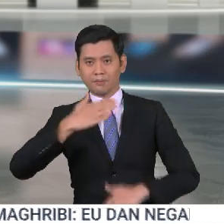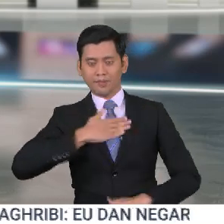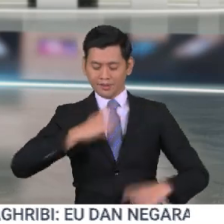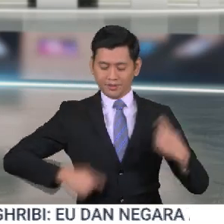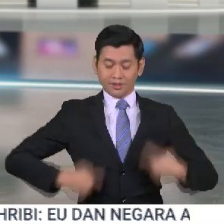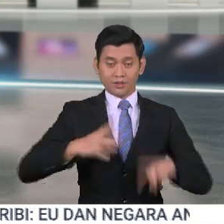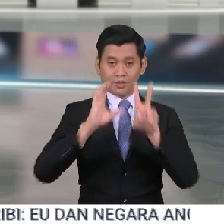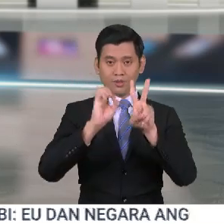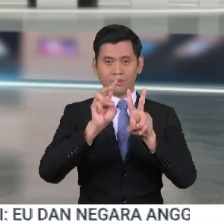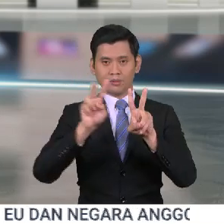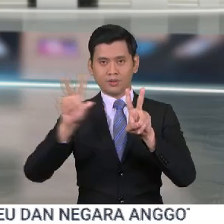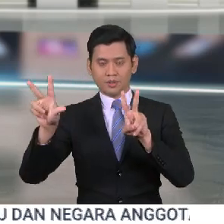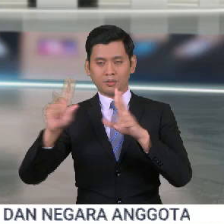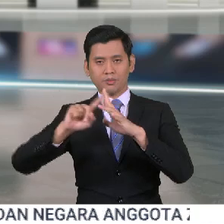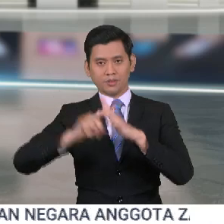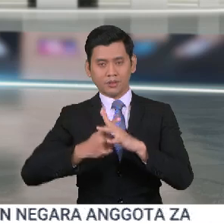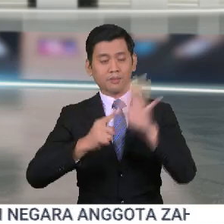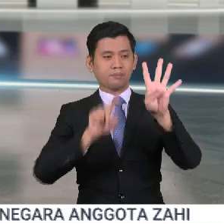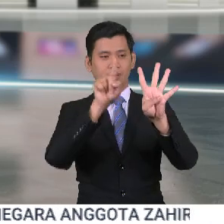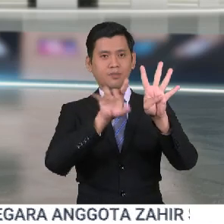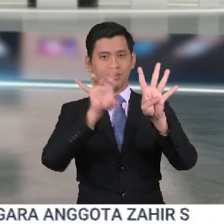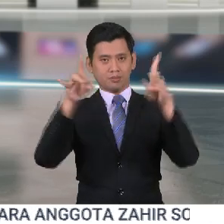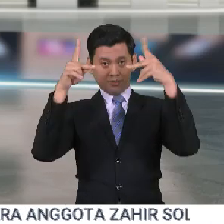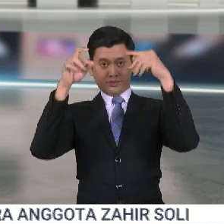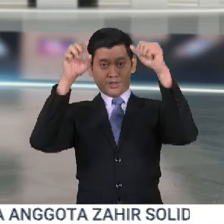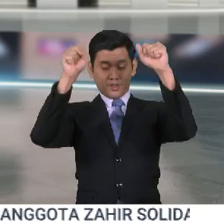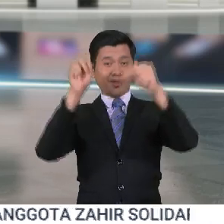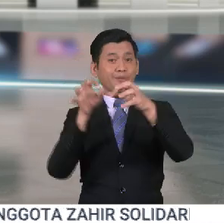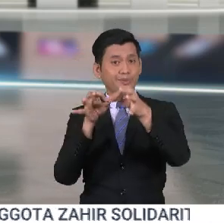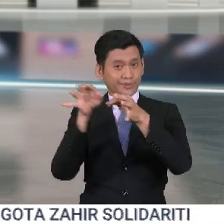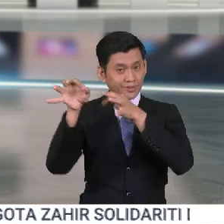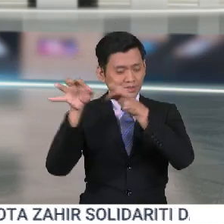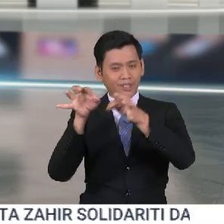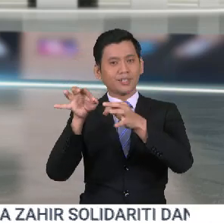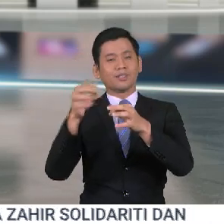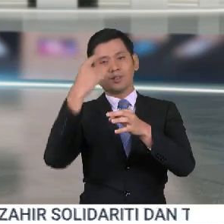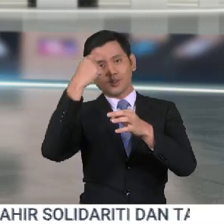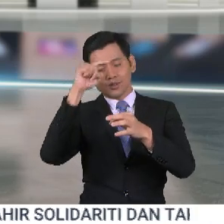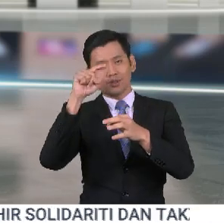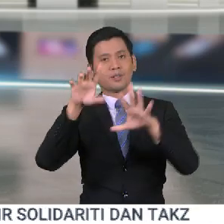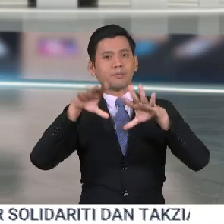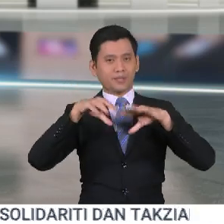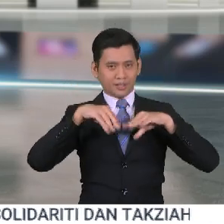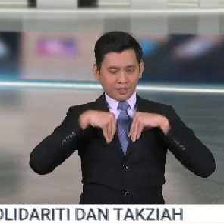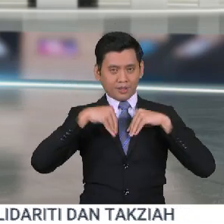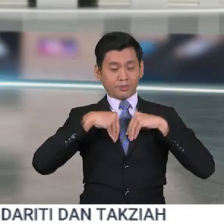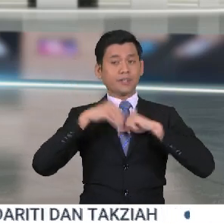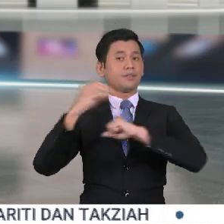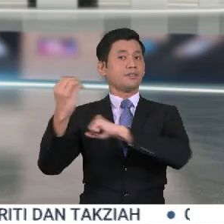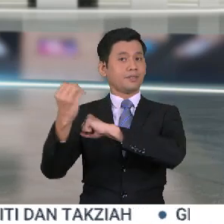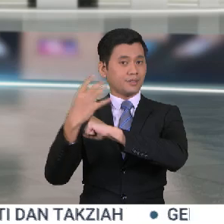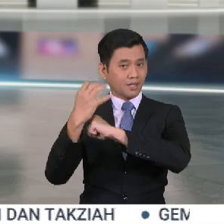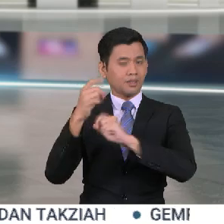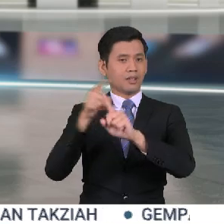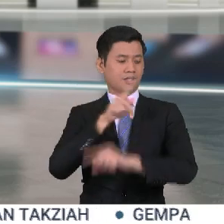2023 bermula 24 Ogos lalu. Presidennya Rasta Rashid berkata ia bagi menyambut saranan Kementerian Perdagangan Dalam